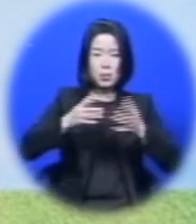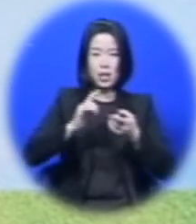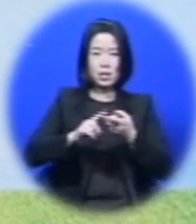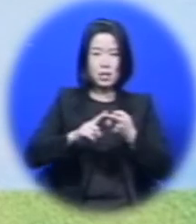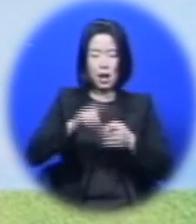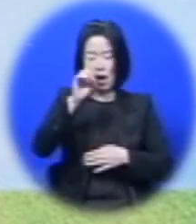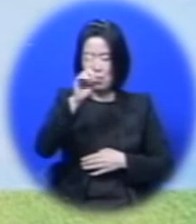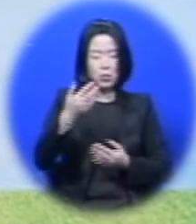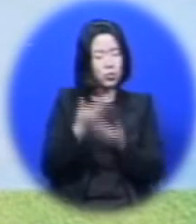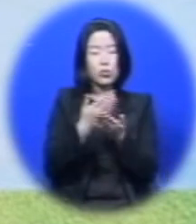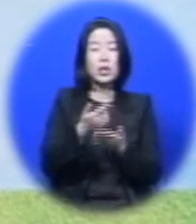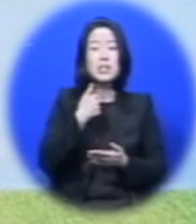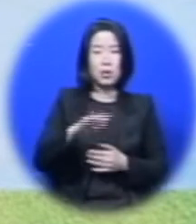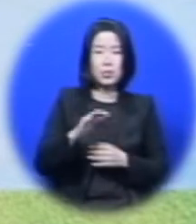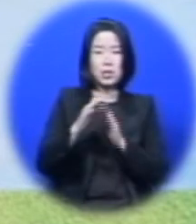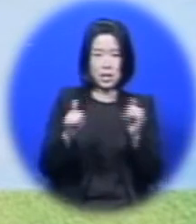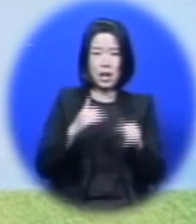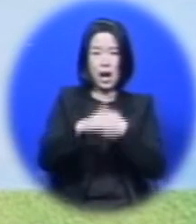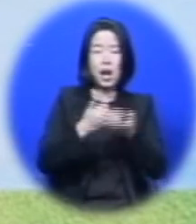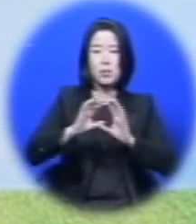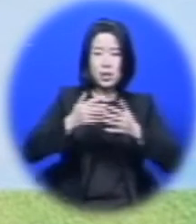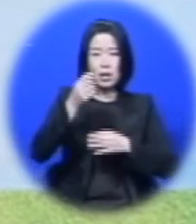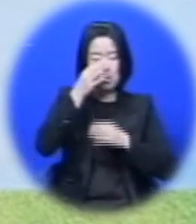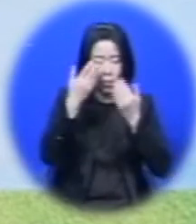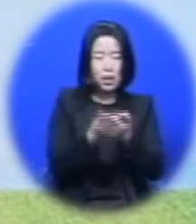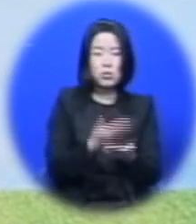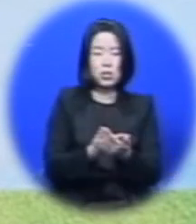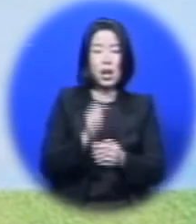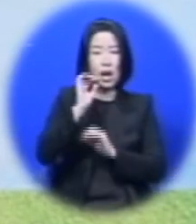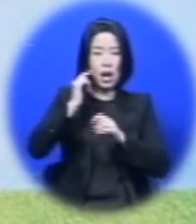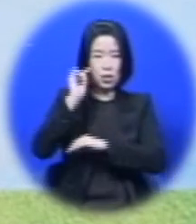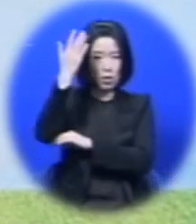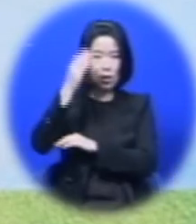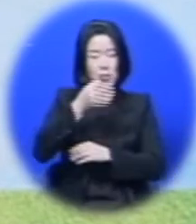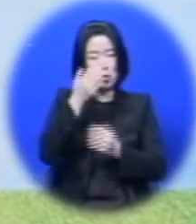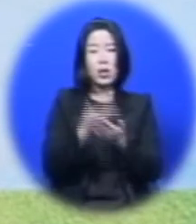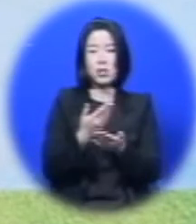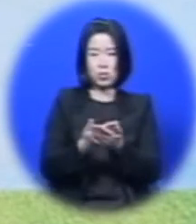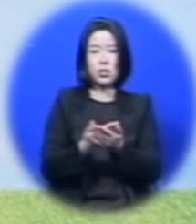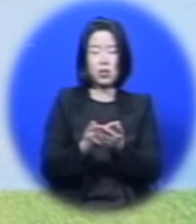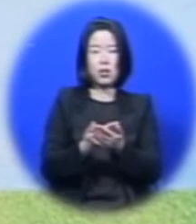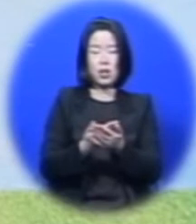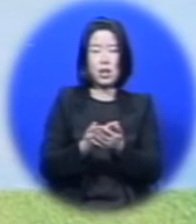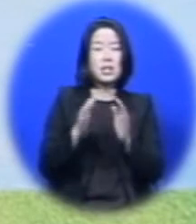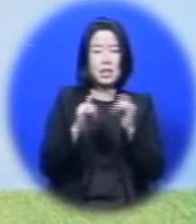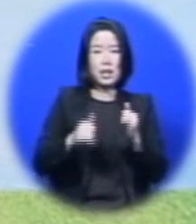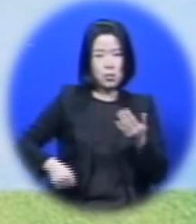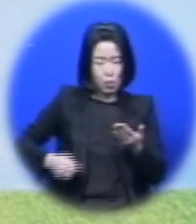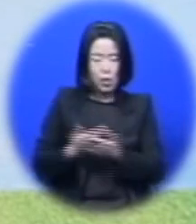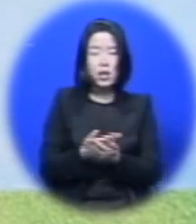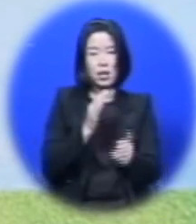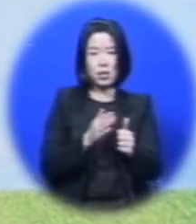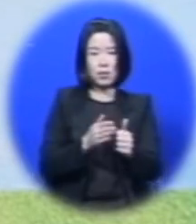않았던 사람. 하나님의 나라를 보게 해주세요. 하나님의 나라의 영광을 보게 해주세요. 그랬던 분들은